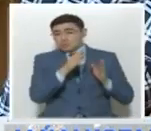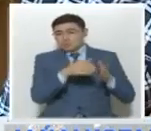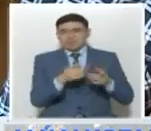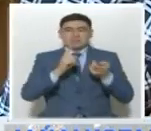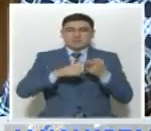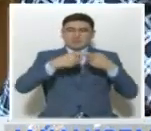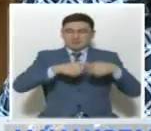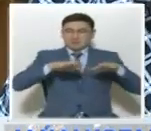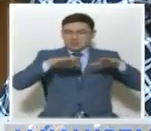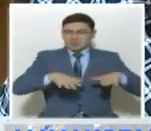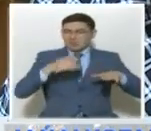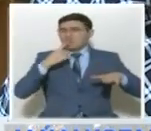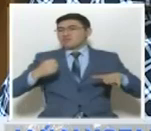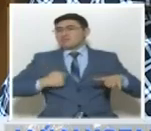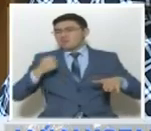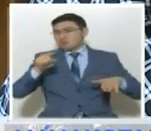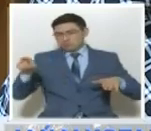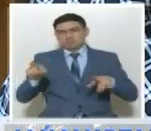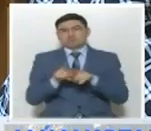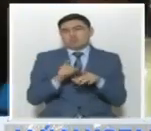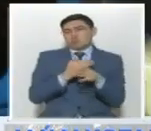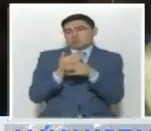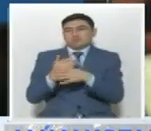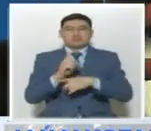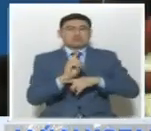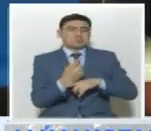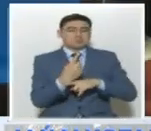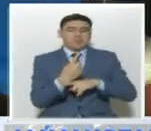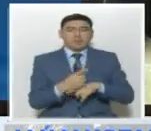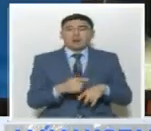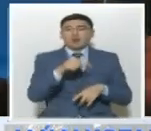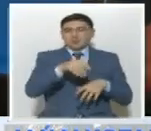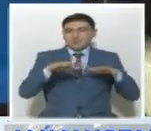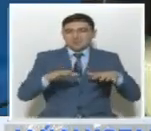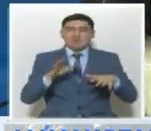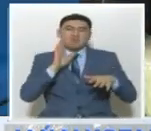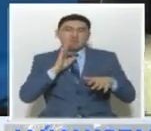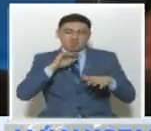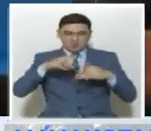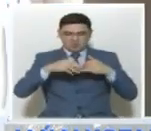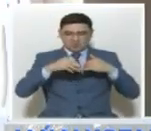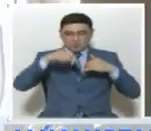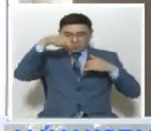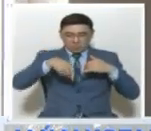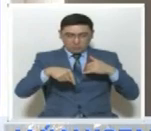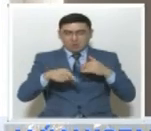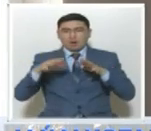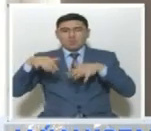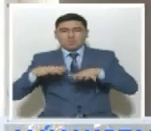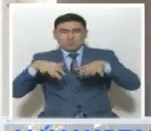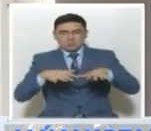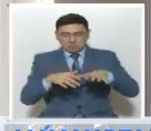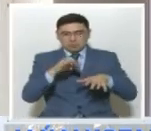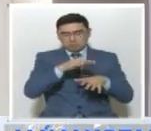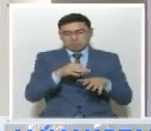бақылау бекетіндегі әскери қызметкерлерге де үнемі көмектесіп тұрады екен. Мәселен, бекеттегі мына су тұшыту құрылғысының жұмысын толықтай өзі